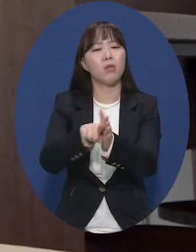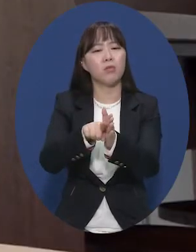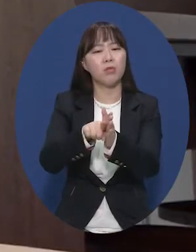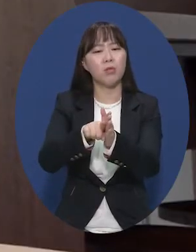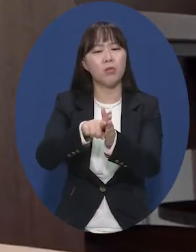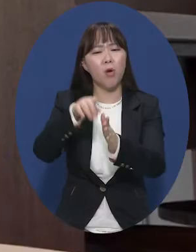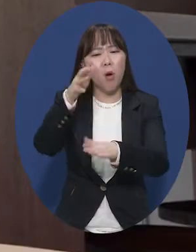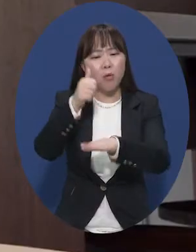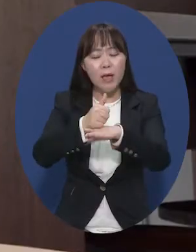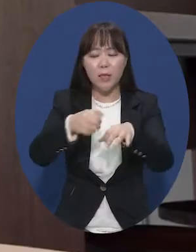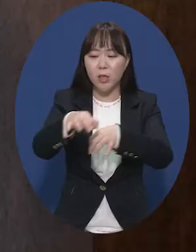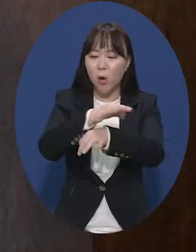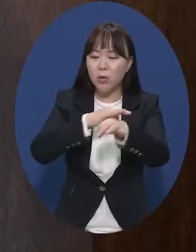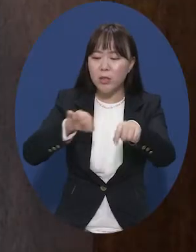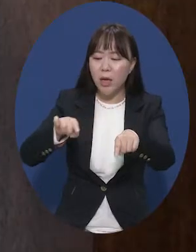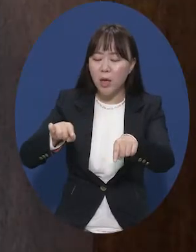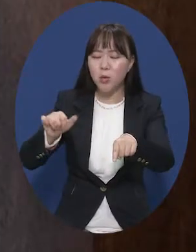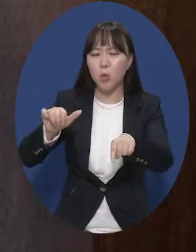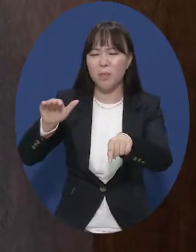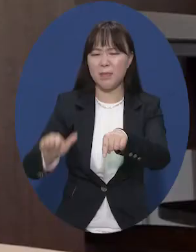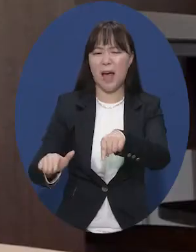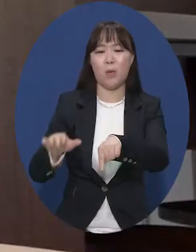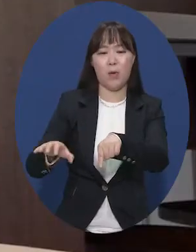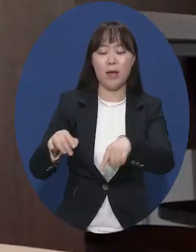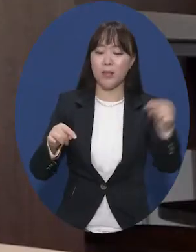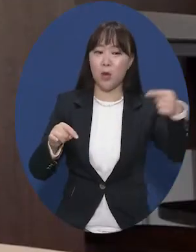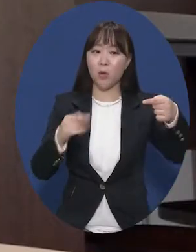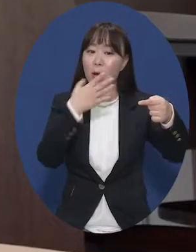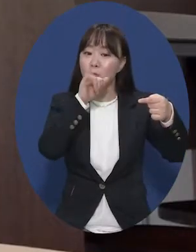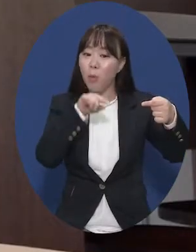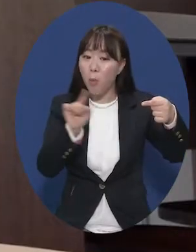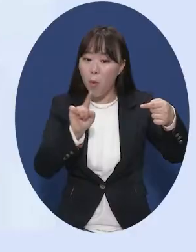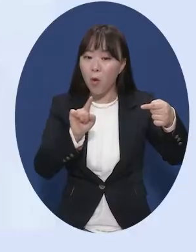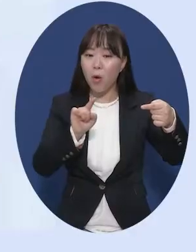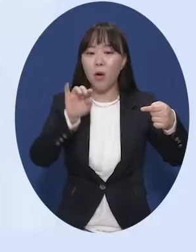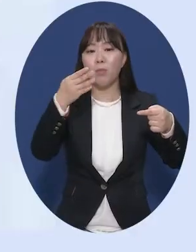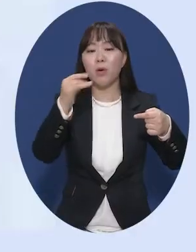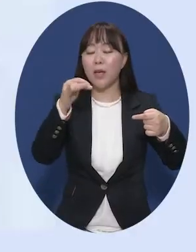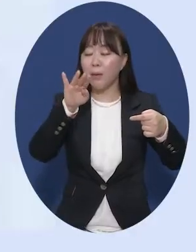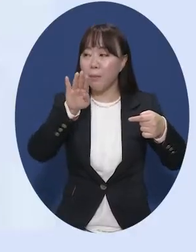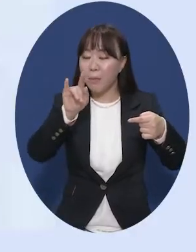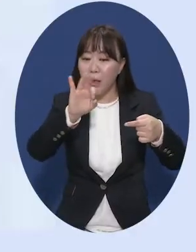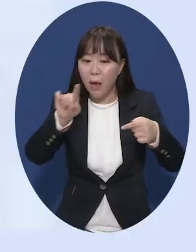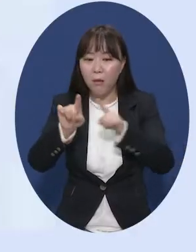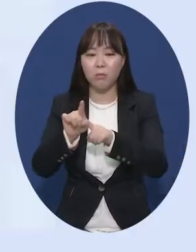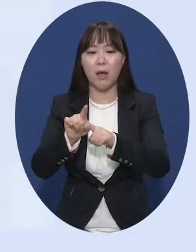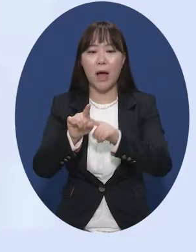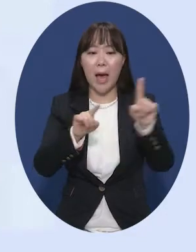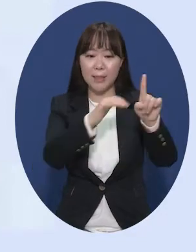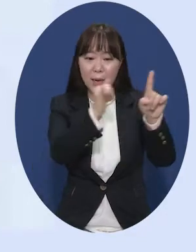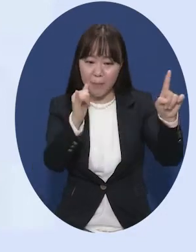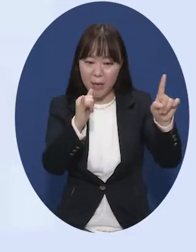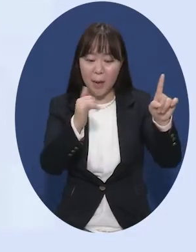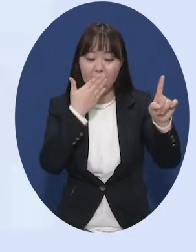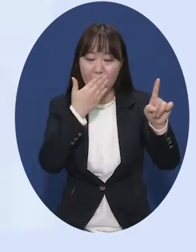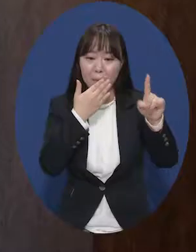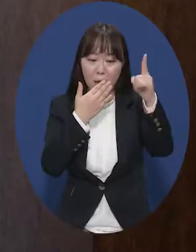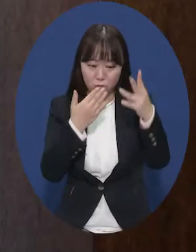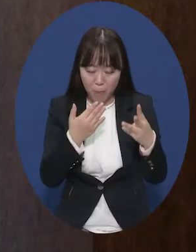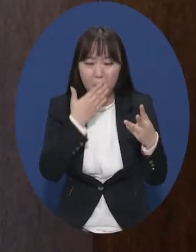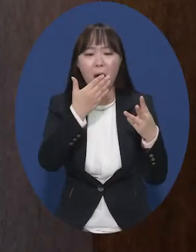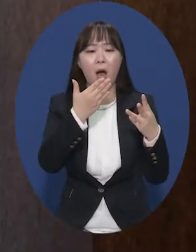위해서는 결국은 경제 수준이 조금 낮은 곳이어야 돼요. 우리가 1,000원으로 할 수 있는 일은 우리 볼리비아에서는 한 명에게 3끼의 식사를 제공할 수가